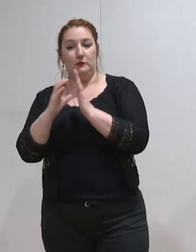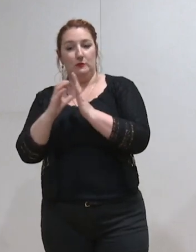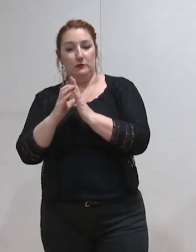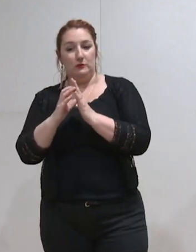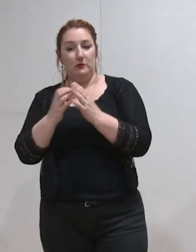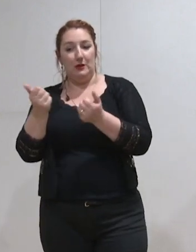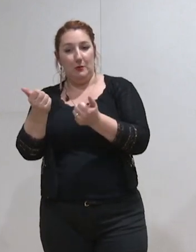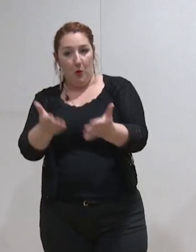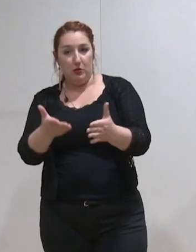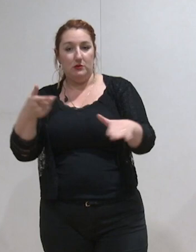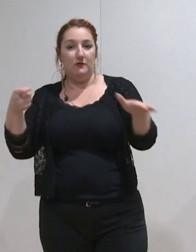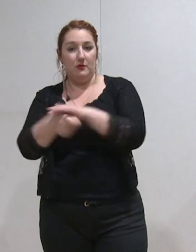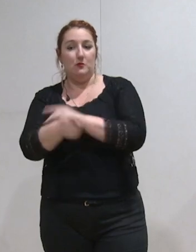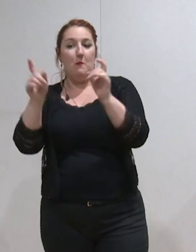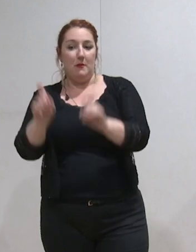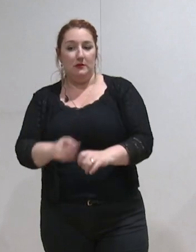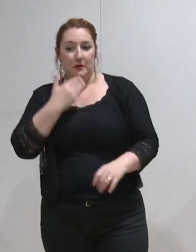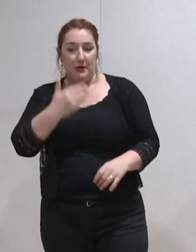financement je vous remercie